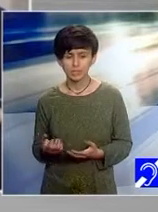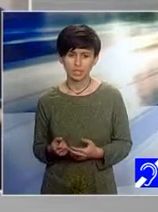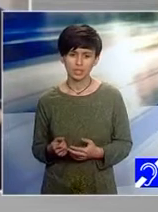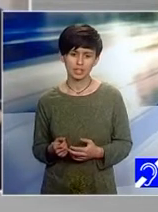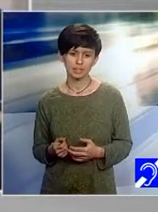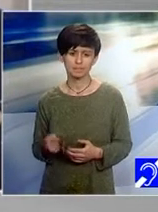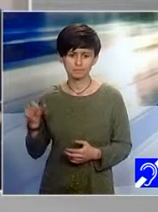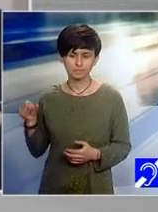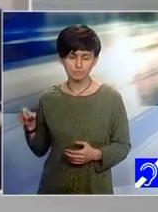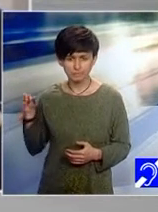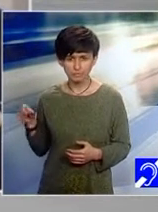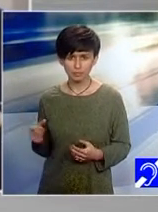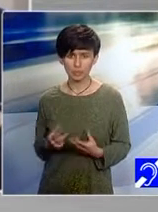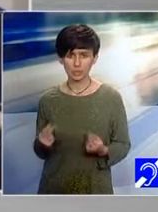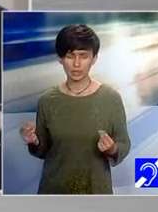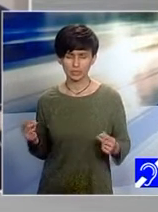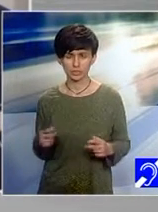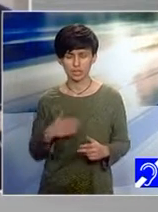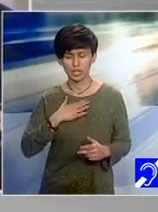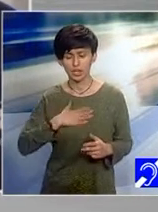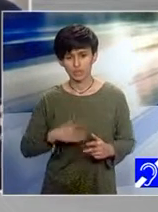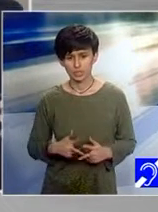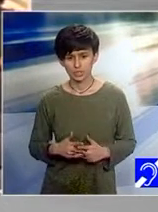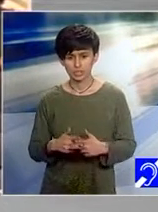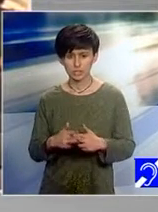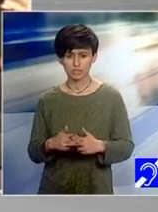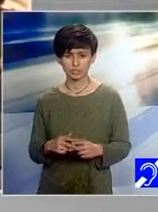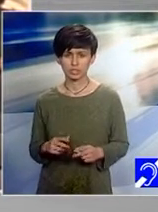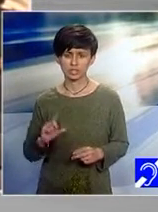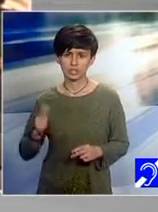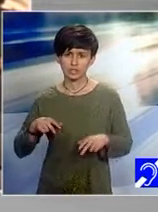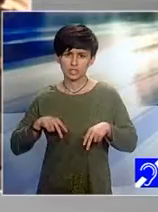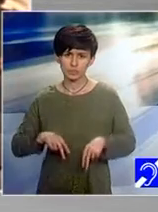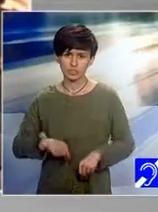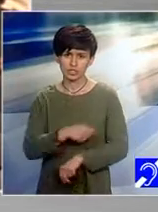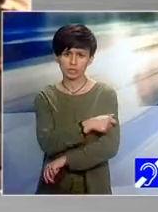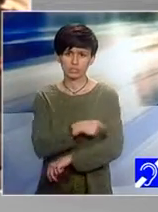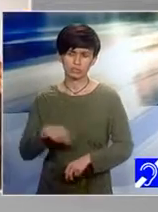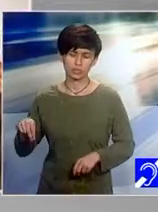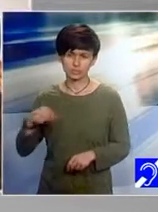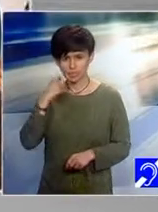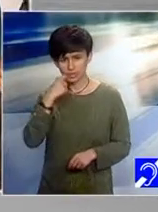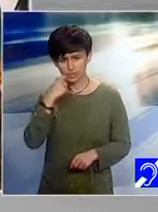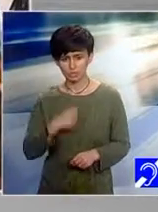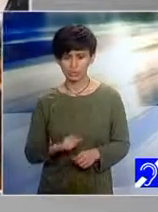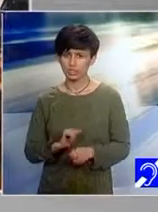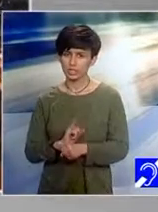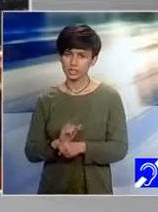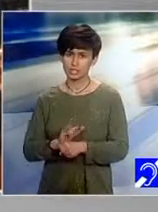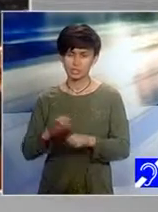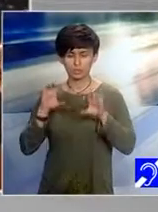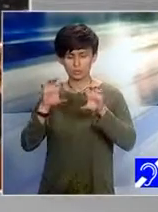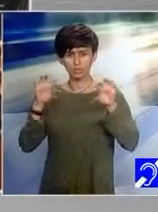umărul István Vacar, vicepreședinte al Consiliului Județean Cluj, Tudor Sălăgean, directorul Muzeului Etnografic,